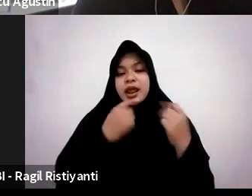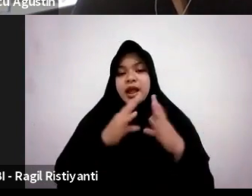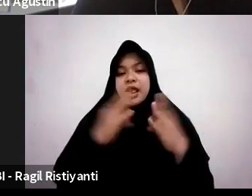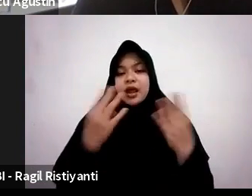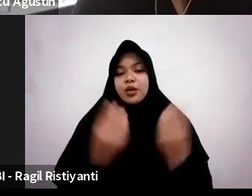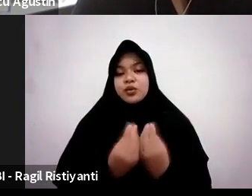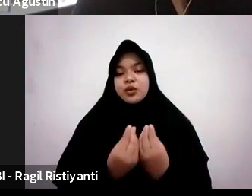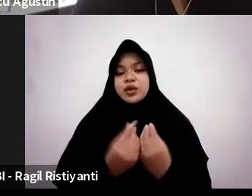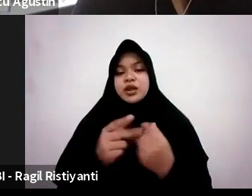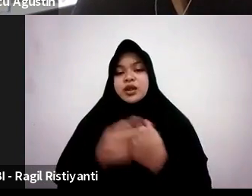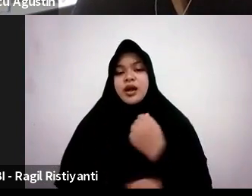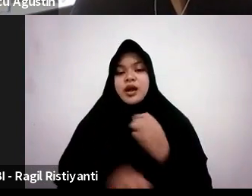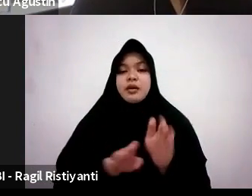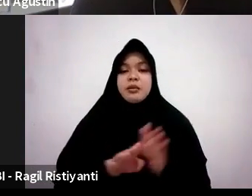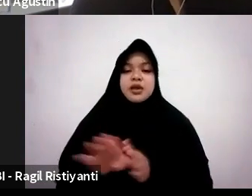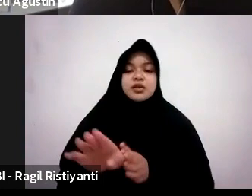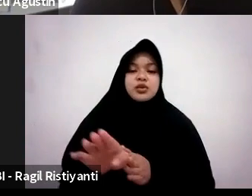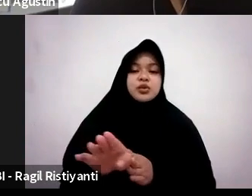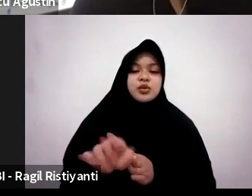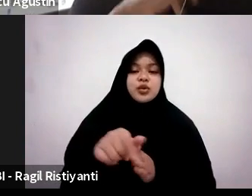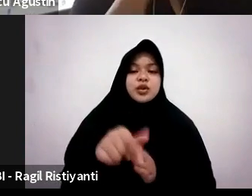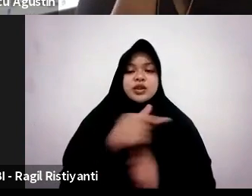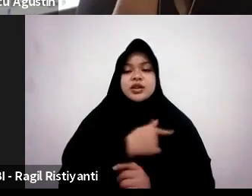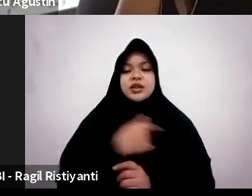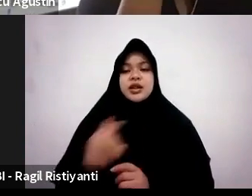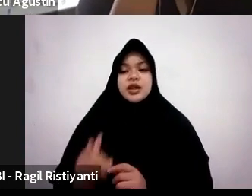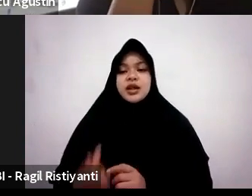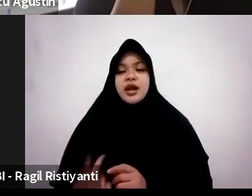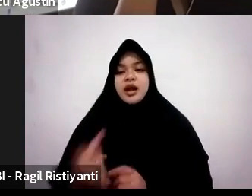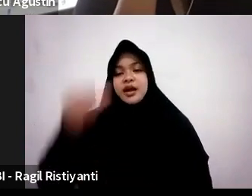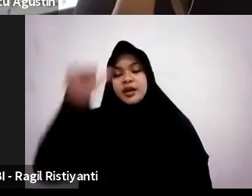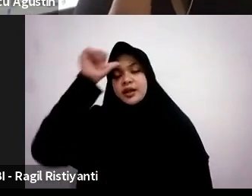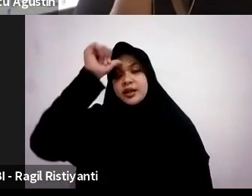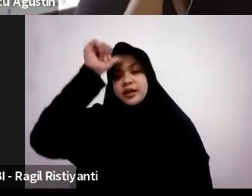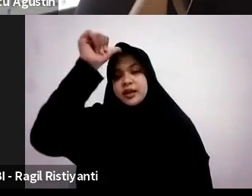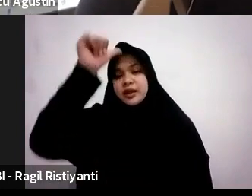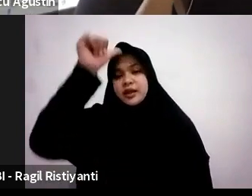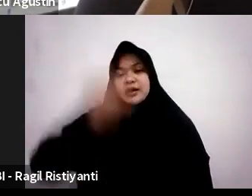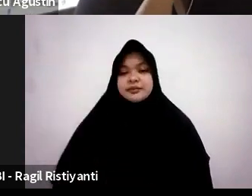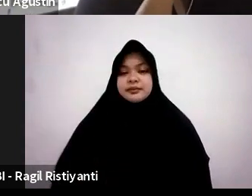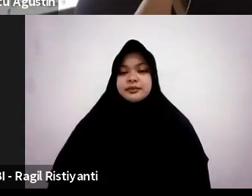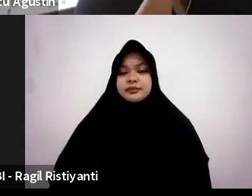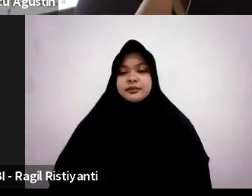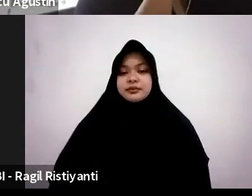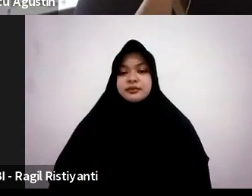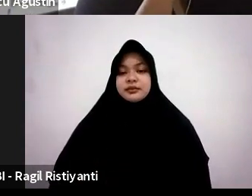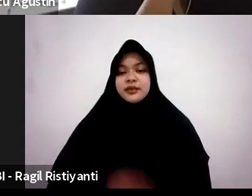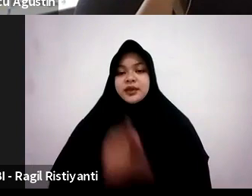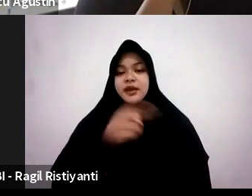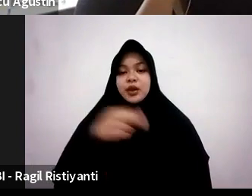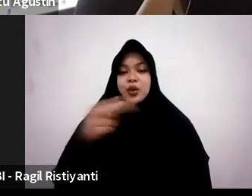negara maju diijinin nah di India di Indonesia